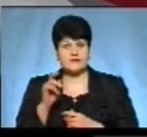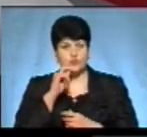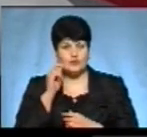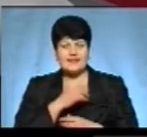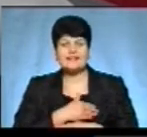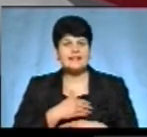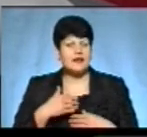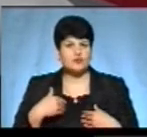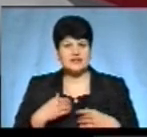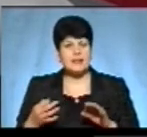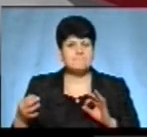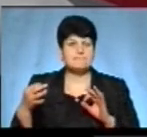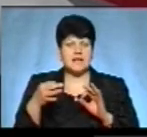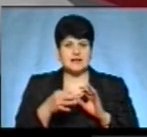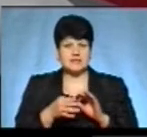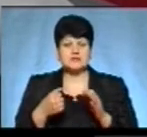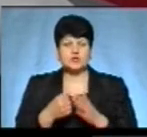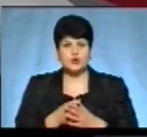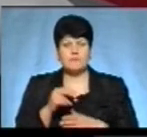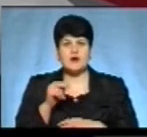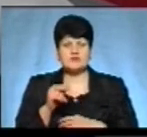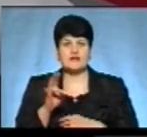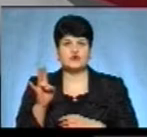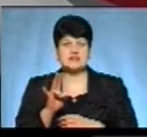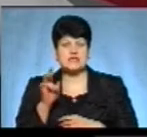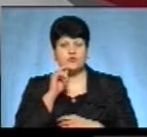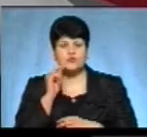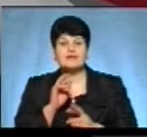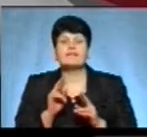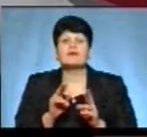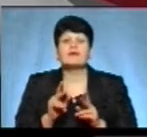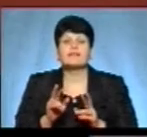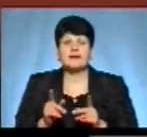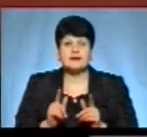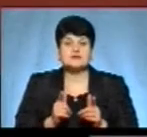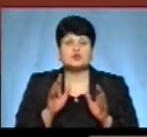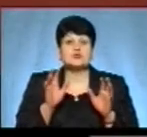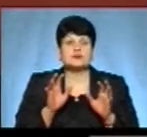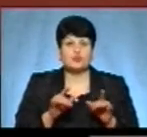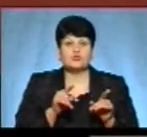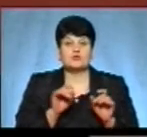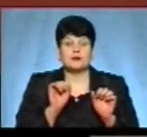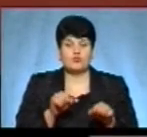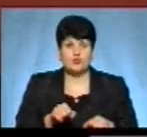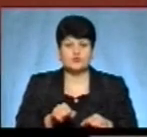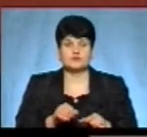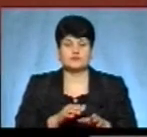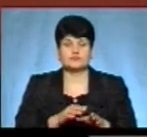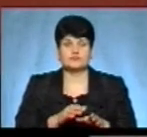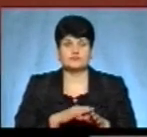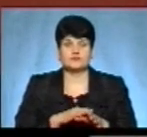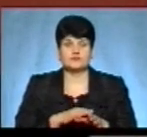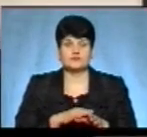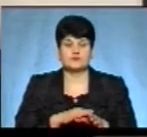не хотіти приєднатися до Православної церкви України? І яким чином, згідно законодавства, вони можуть реалізувати своє бажання